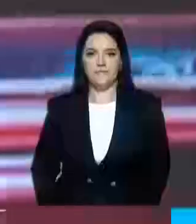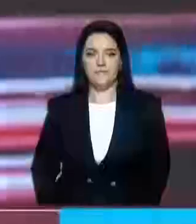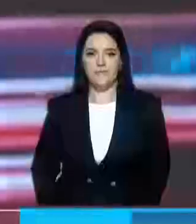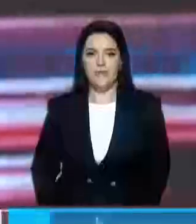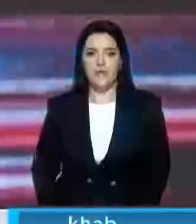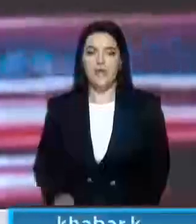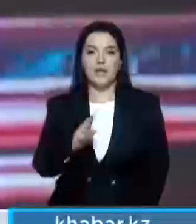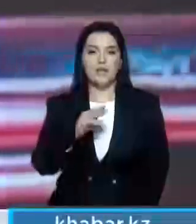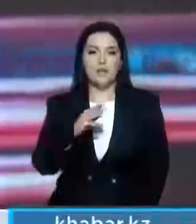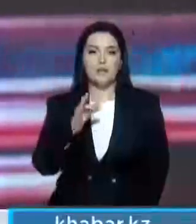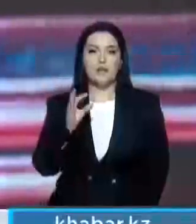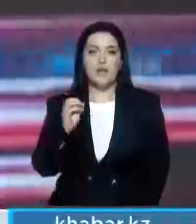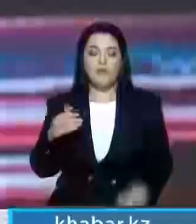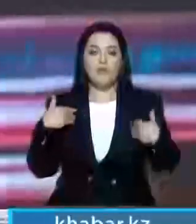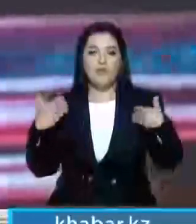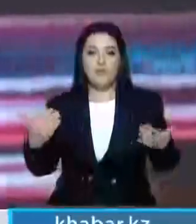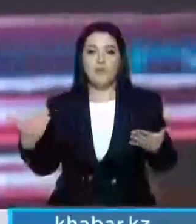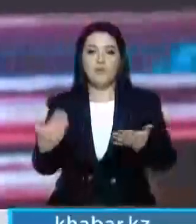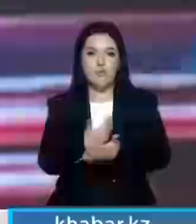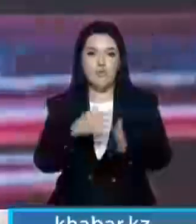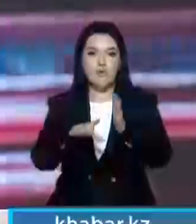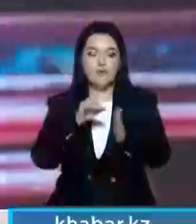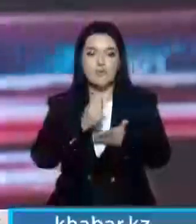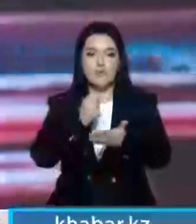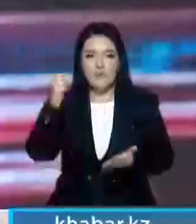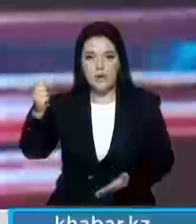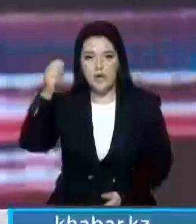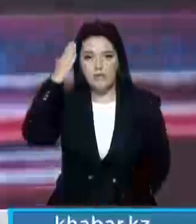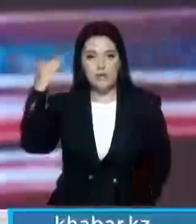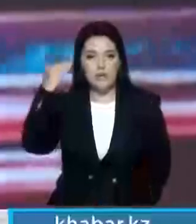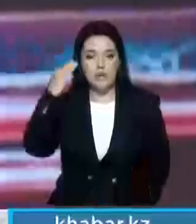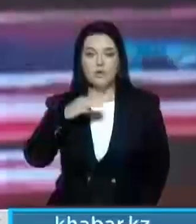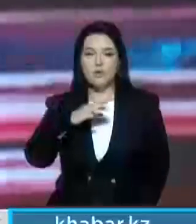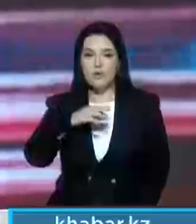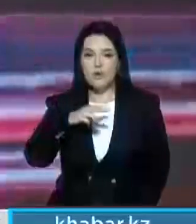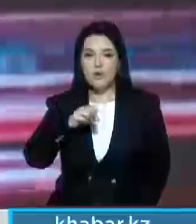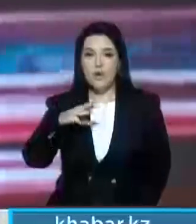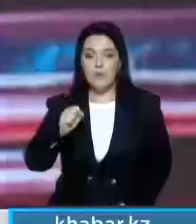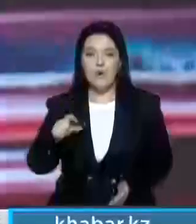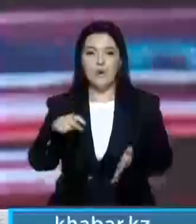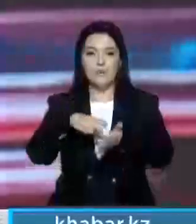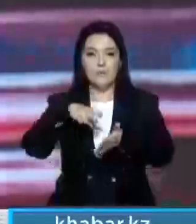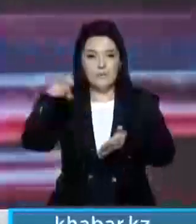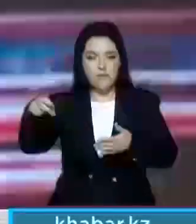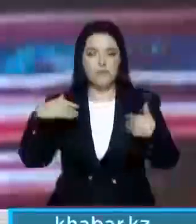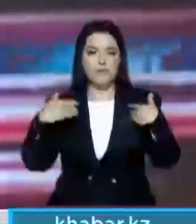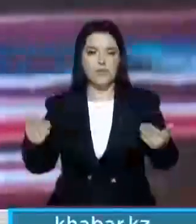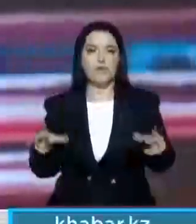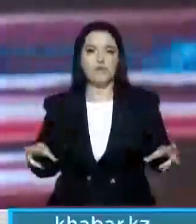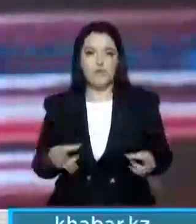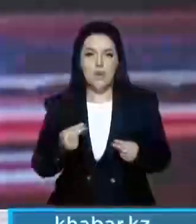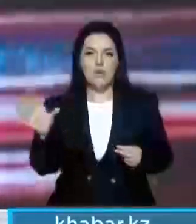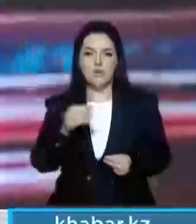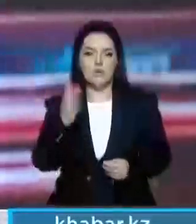И начнем по порядку. Касым-Жомарт Токаев поздравил вновь избранного президента Вьетнама То Ламу. В телеграмме он пожелал успехов своему коллеге